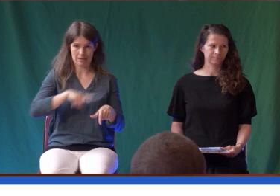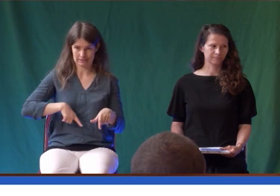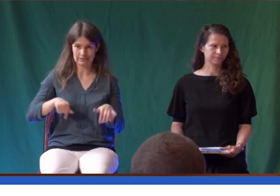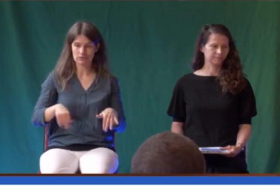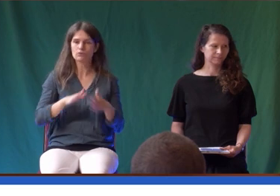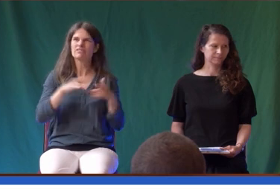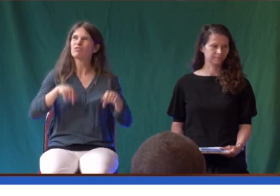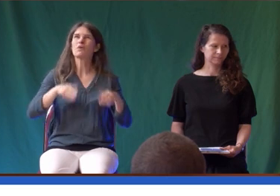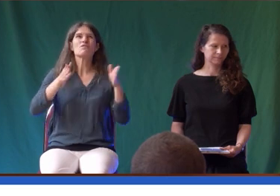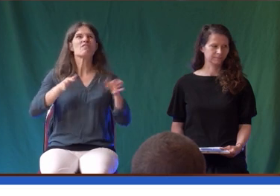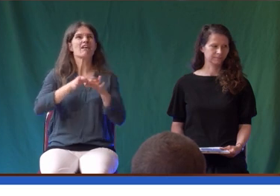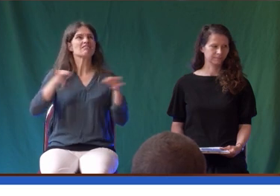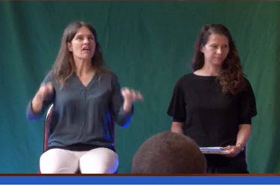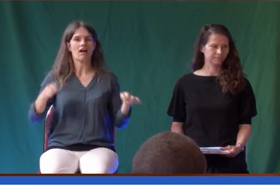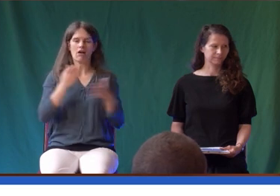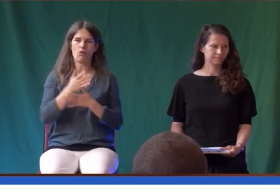fachtags